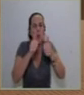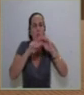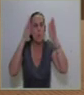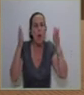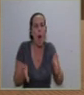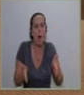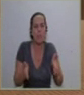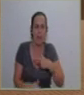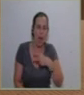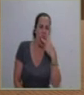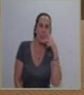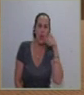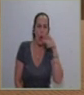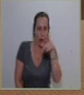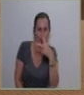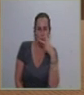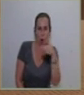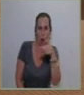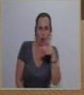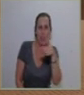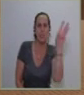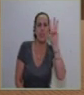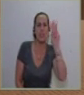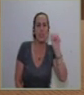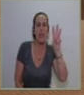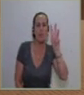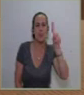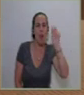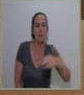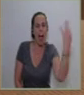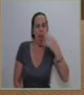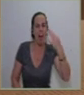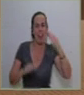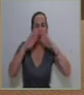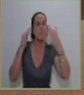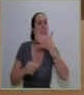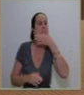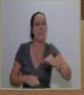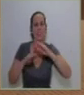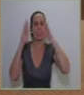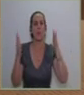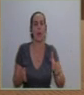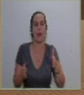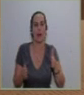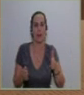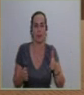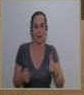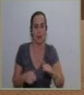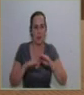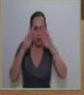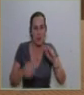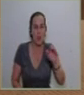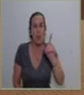כאלה. אני רואה. אתה רואה? הנה שימשון. שימשון. אחלה מבנה. יופי של סוכה. סוכה?